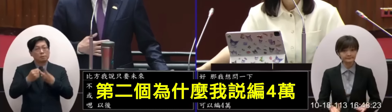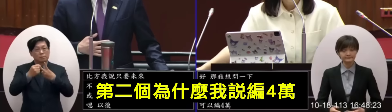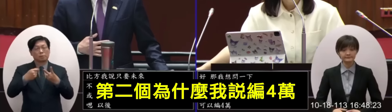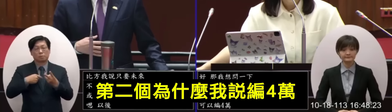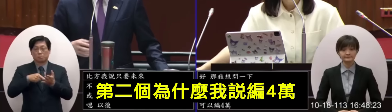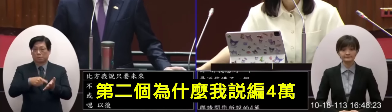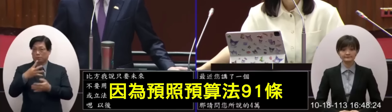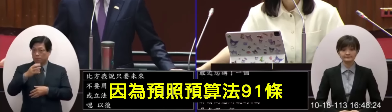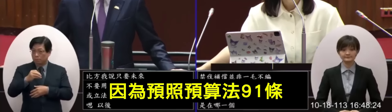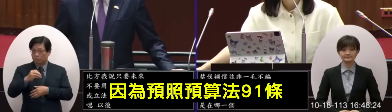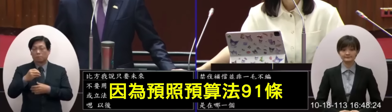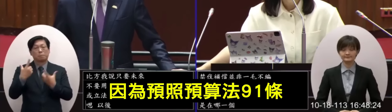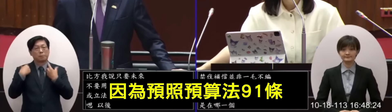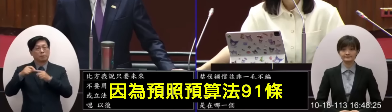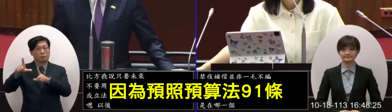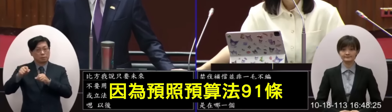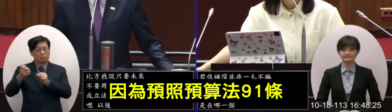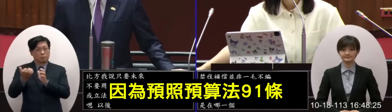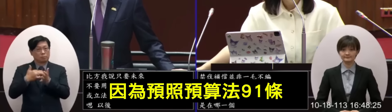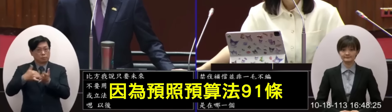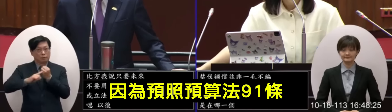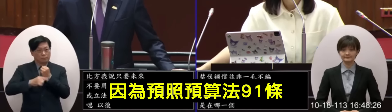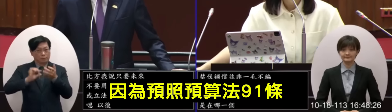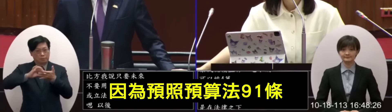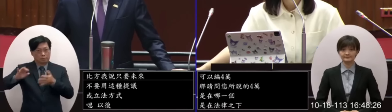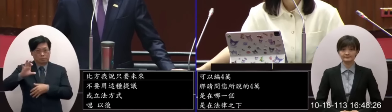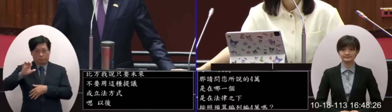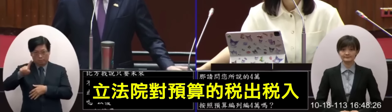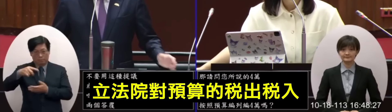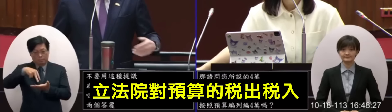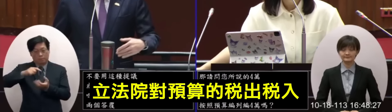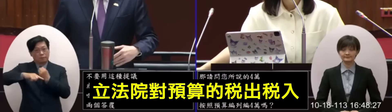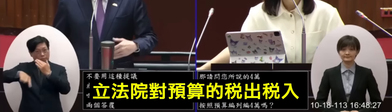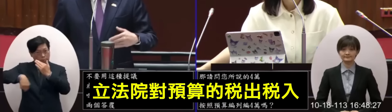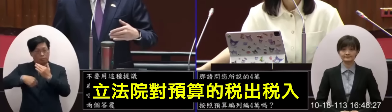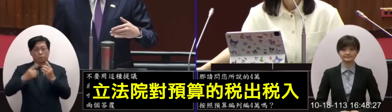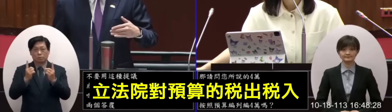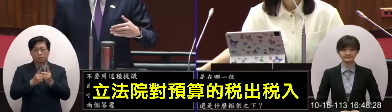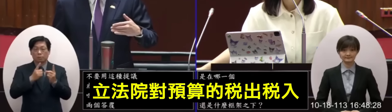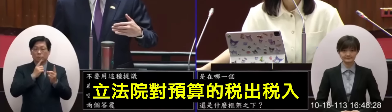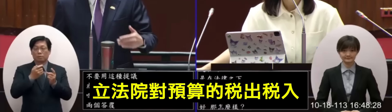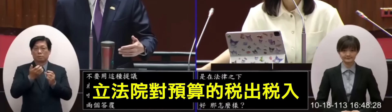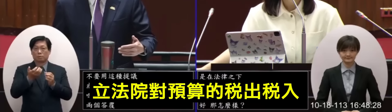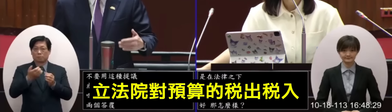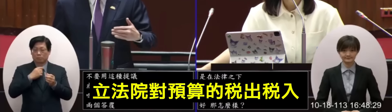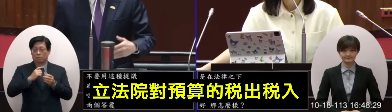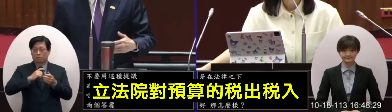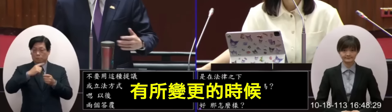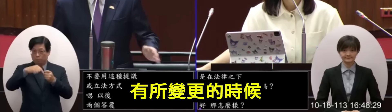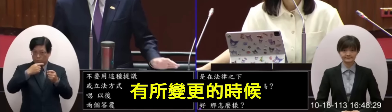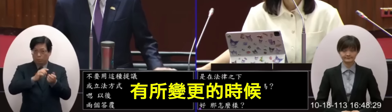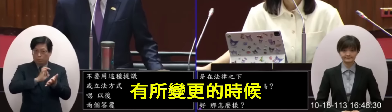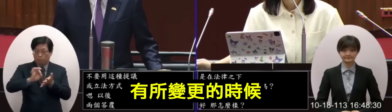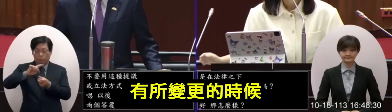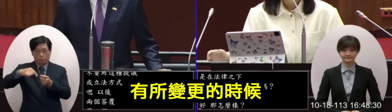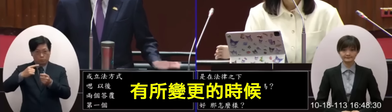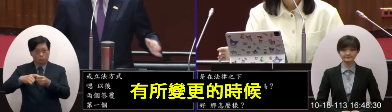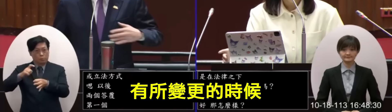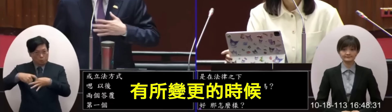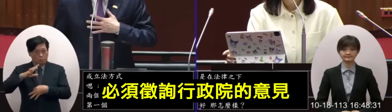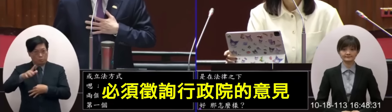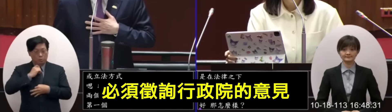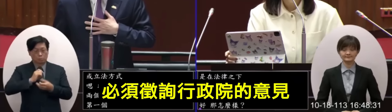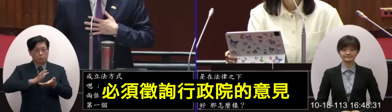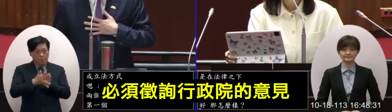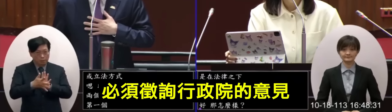什么我说编四万？因为依照预算法91条，立法院对预算的税出税入有所变更的时